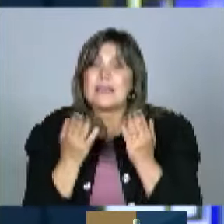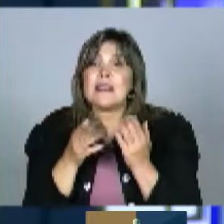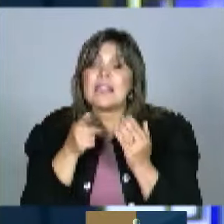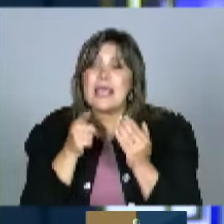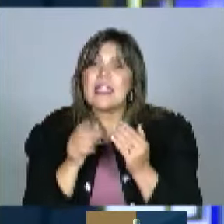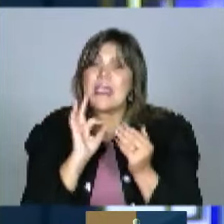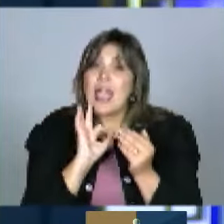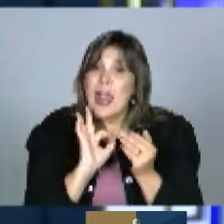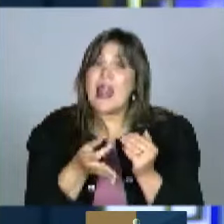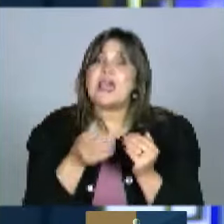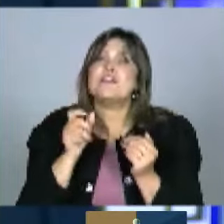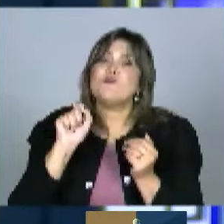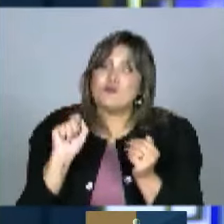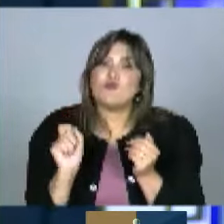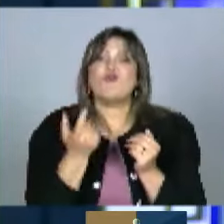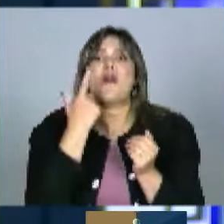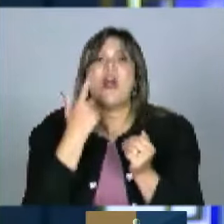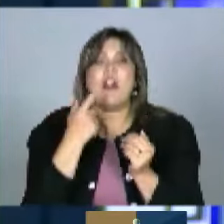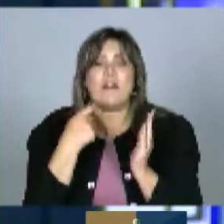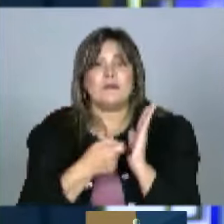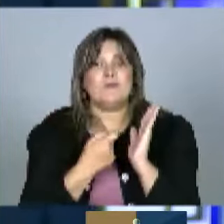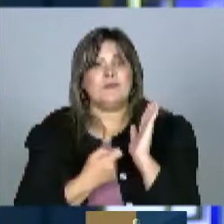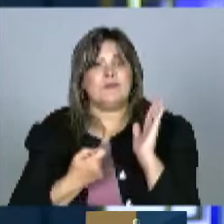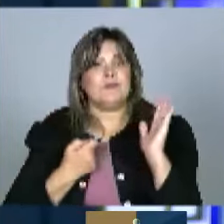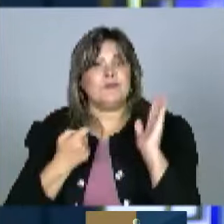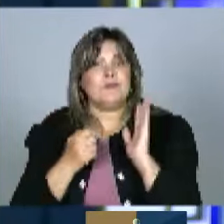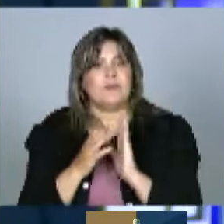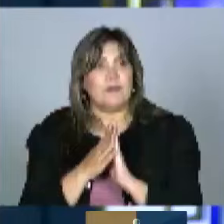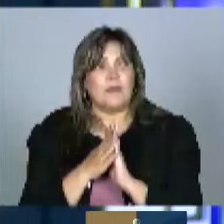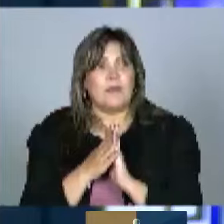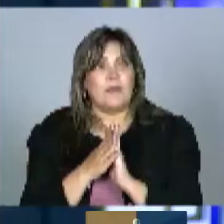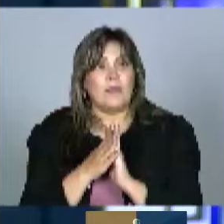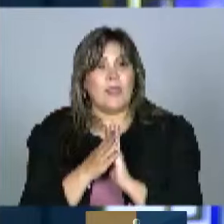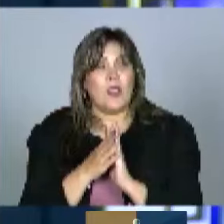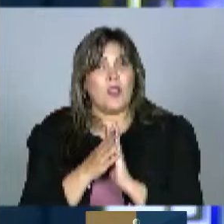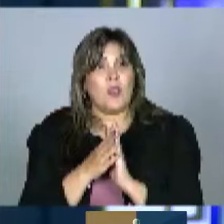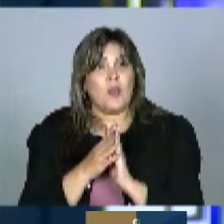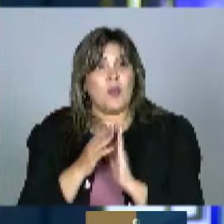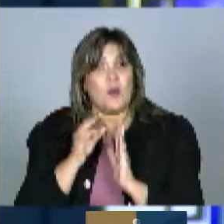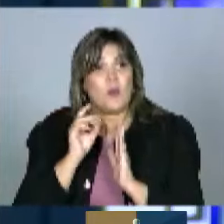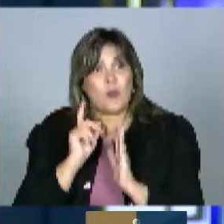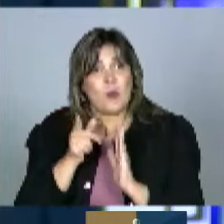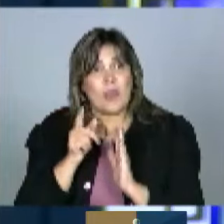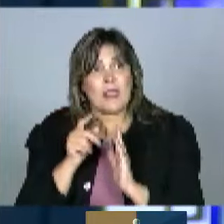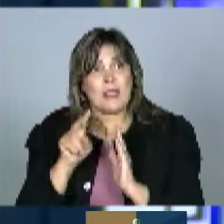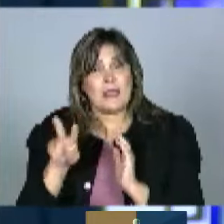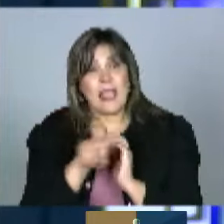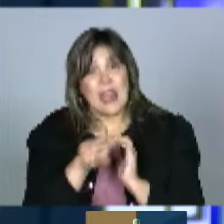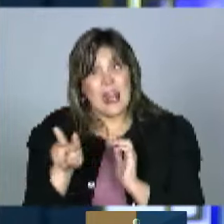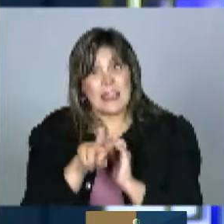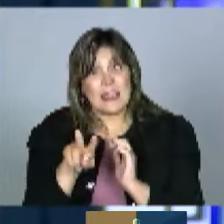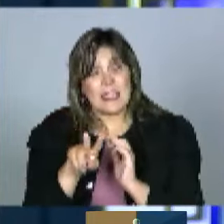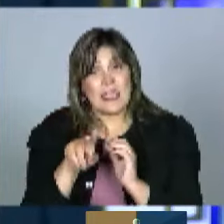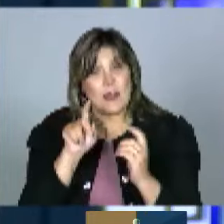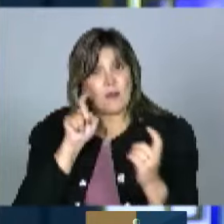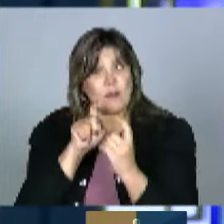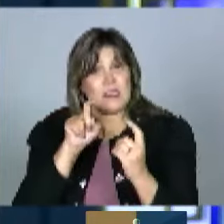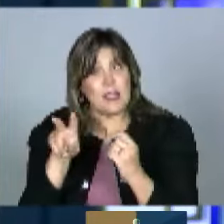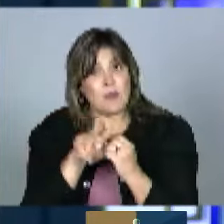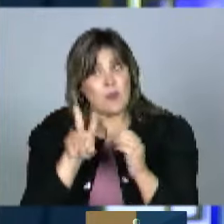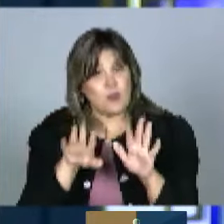تتلب امر على عريضه ولا يمثل امامه طرفي النزاع زي القضاء